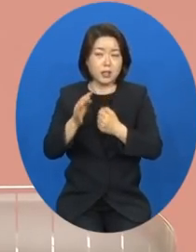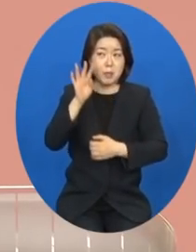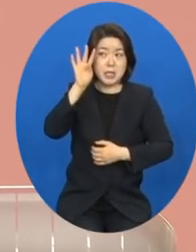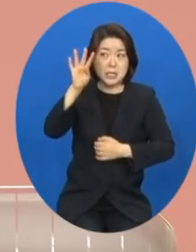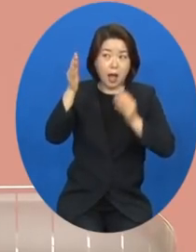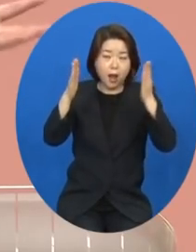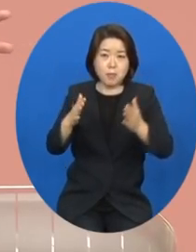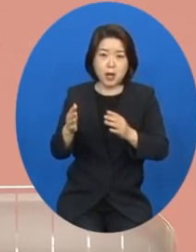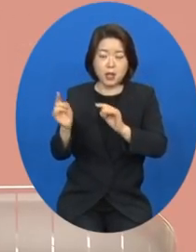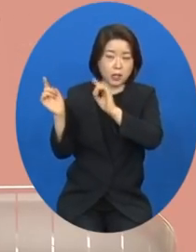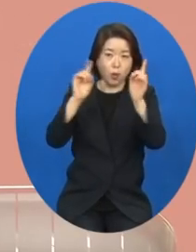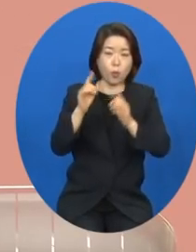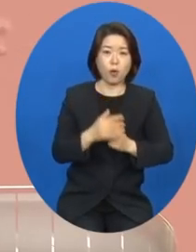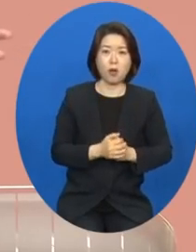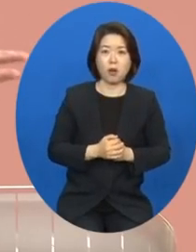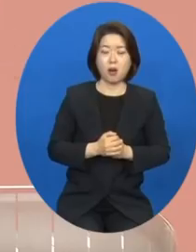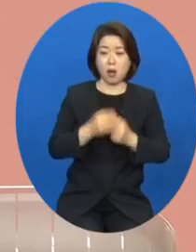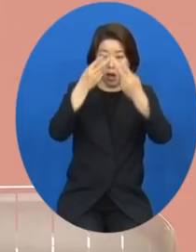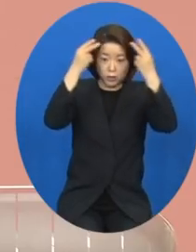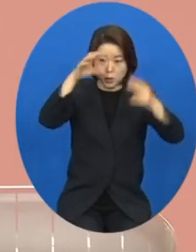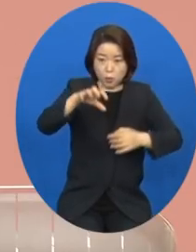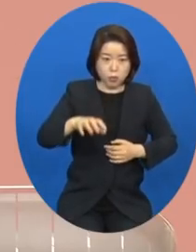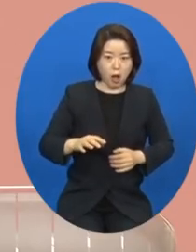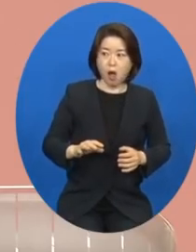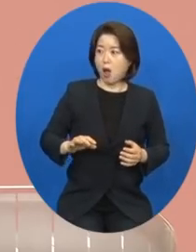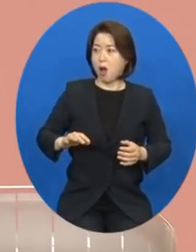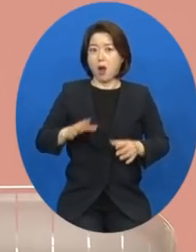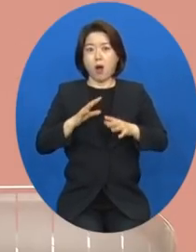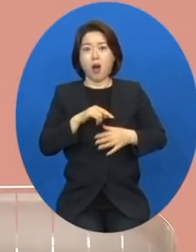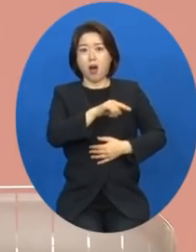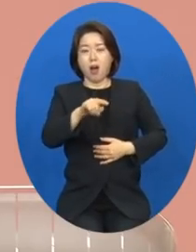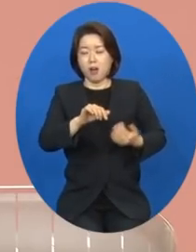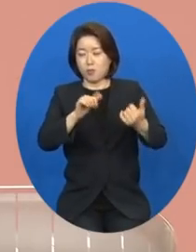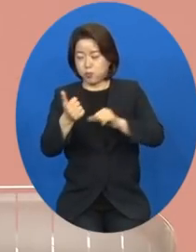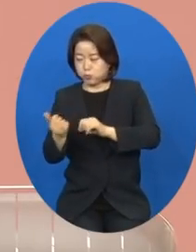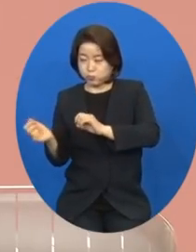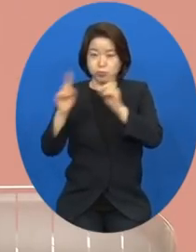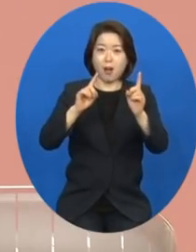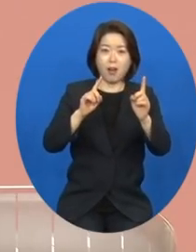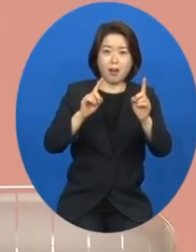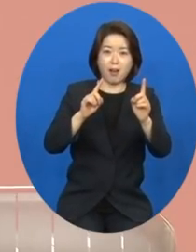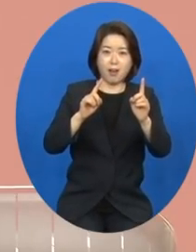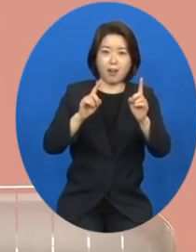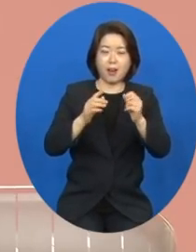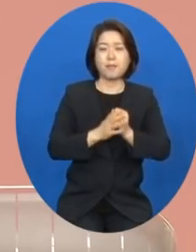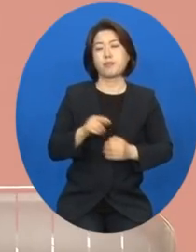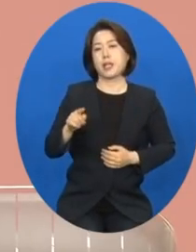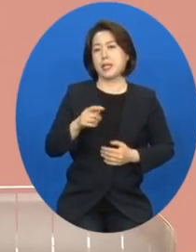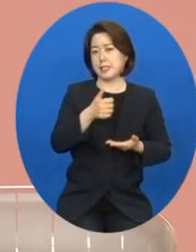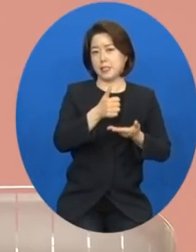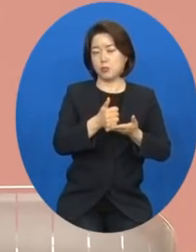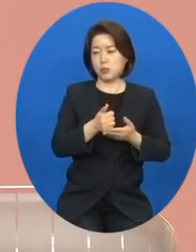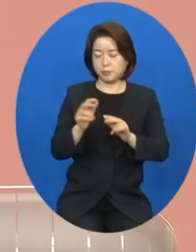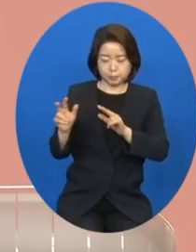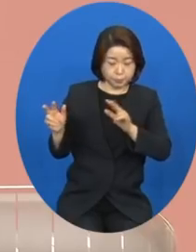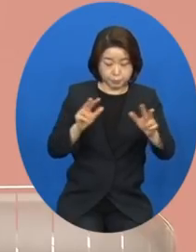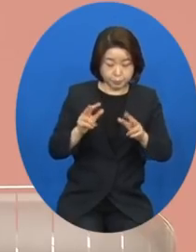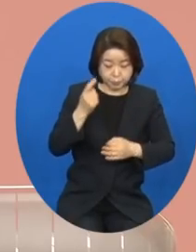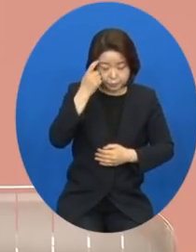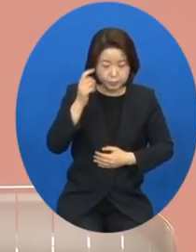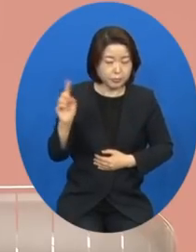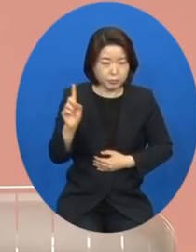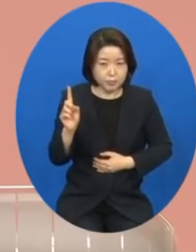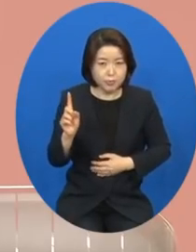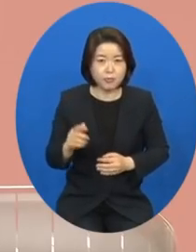장래성이 난리가 났어요 죽었던 사람이 끝났으니까 근데 이거는 깨어나 앉자마자 어떤 생각을 했냐면 이런 생각이 든